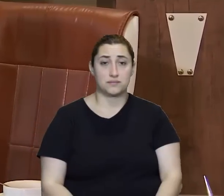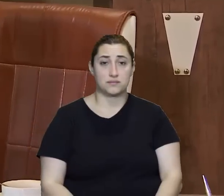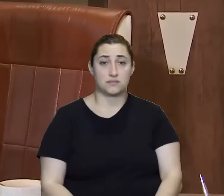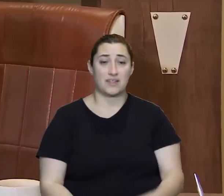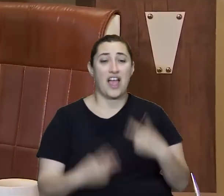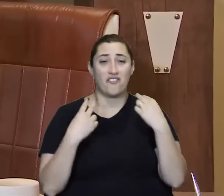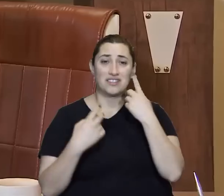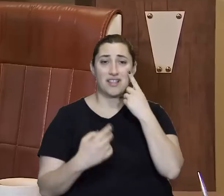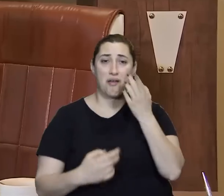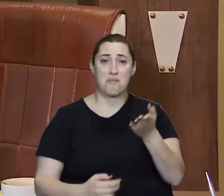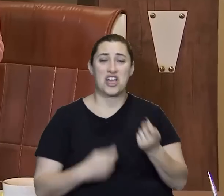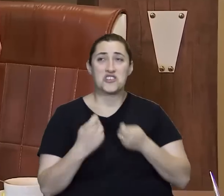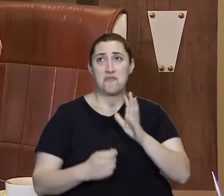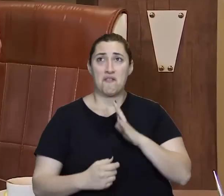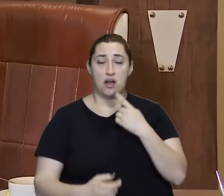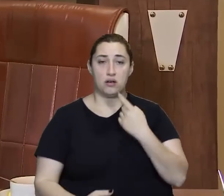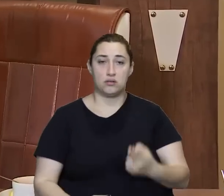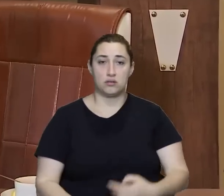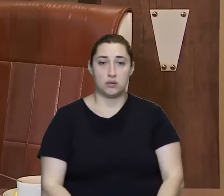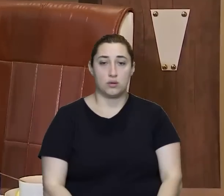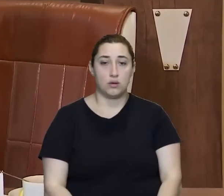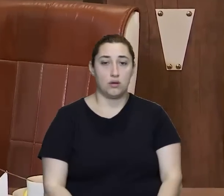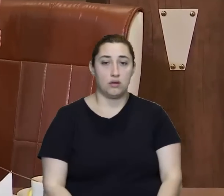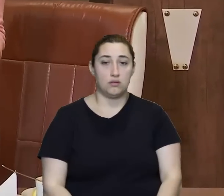Ay havanı yesinler. İşi varmış.